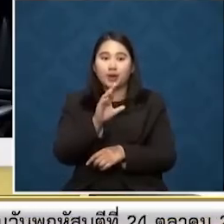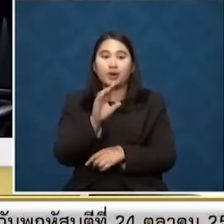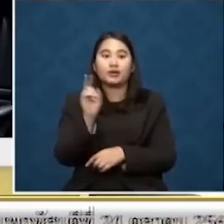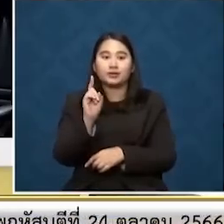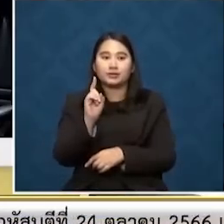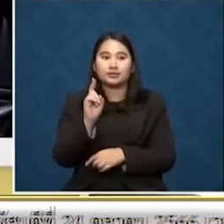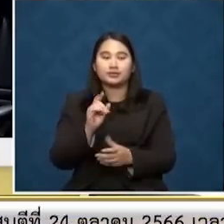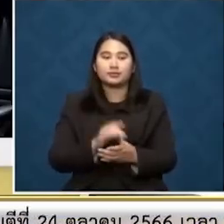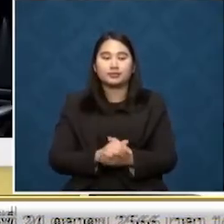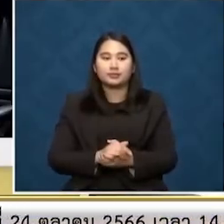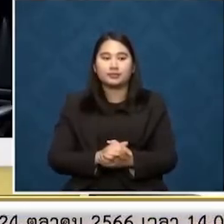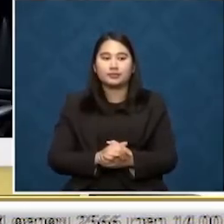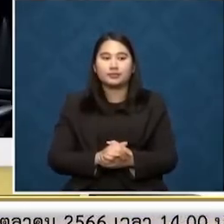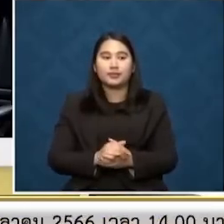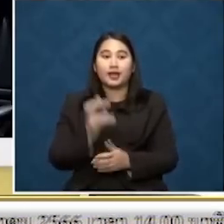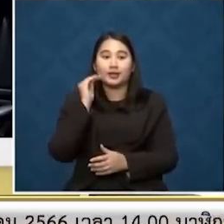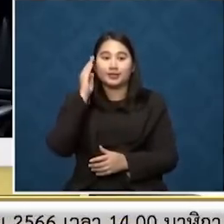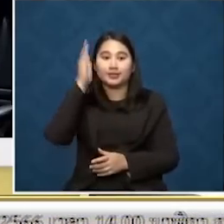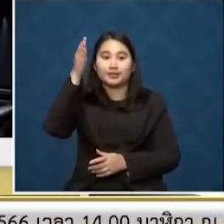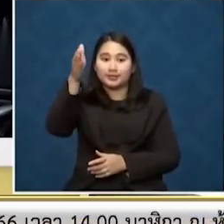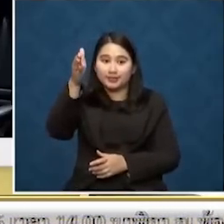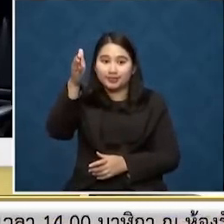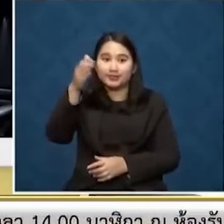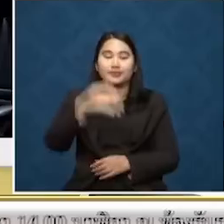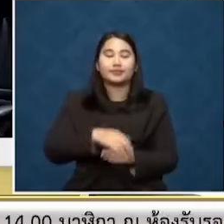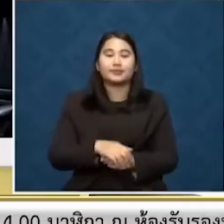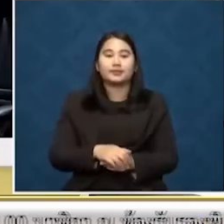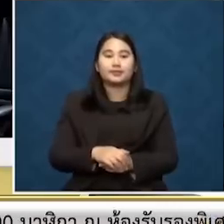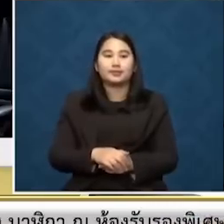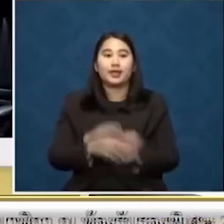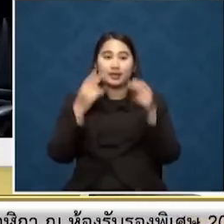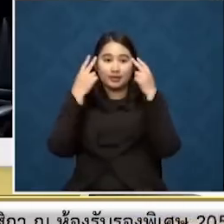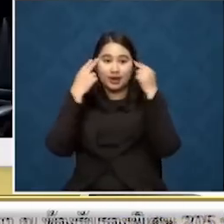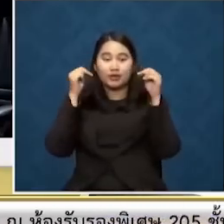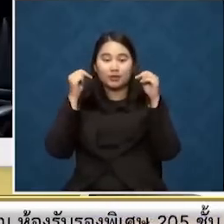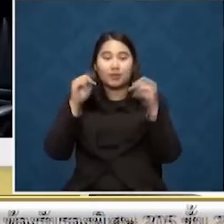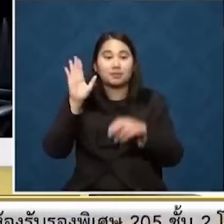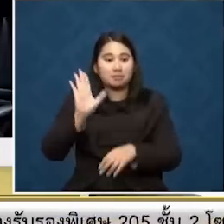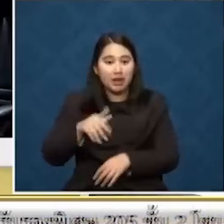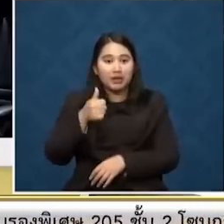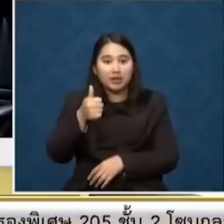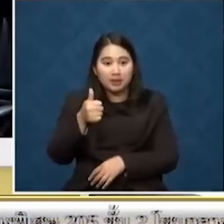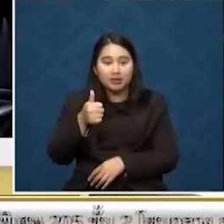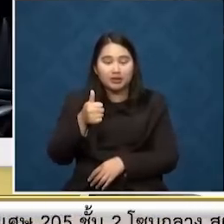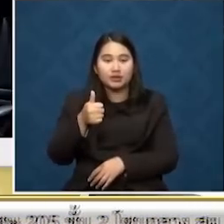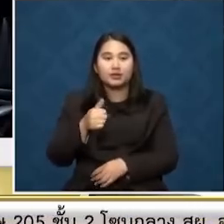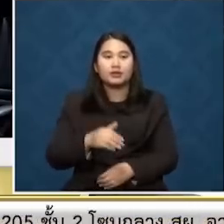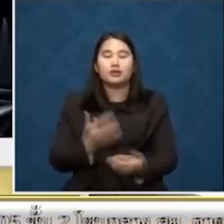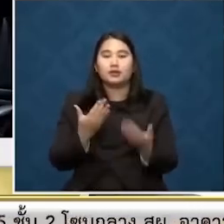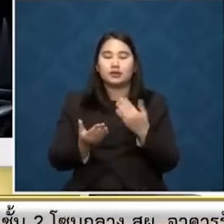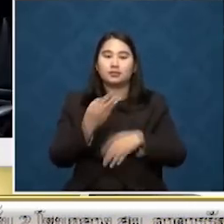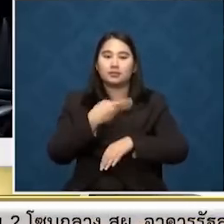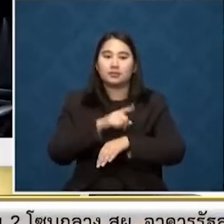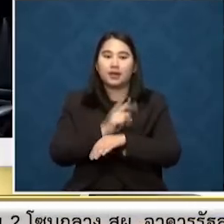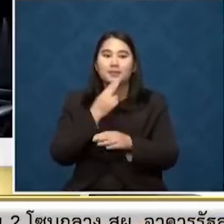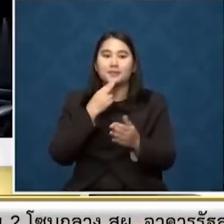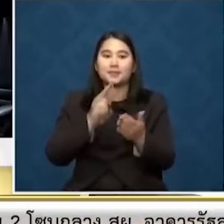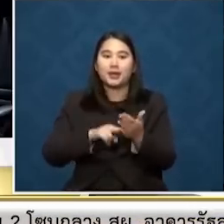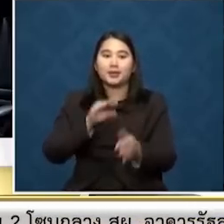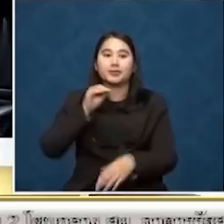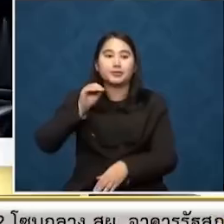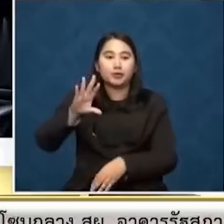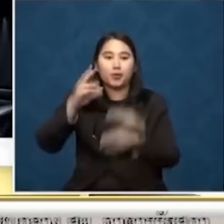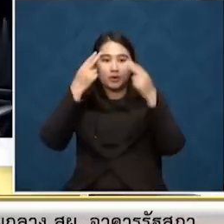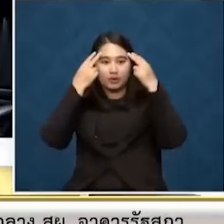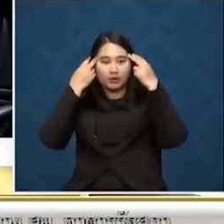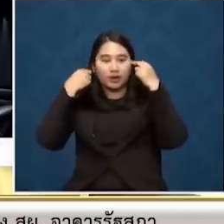กมอบคุณอนุทินคุณอนุทินมอบคุณทรงศักดิ์ไม่มีใครมาเลยไม่มีใครมาเลยแบบนี้เนี่ยคุณ